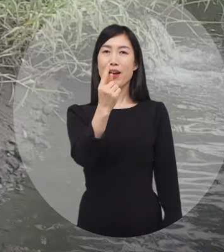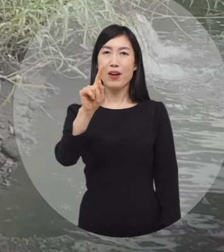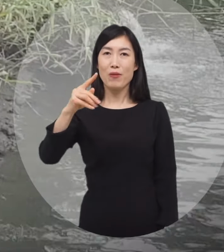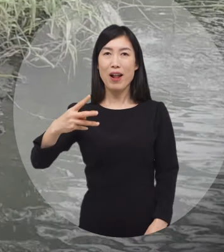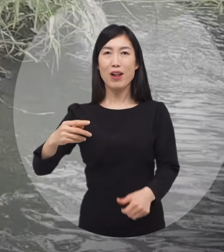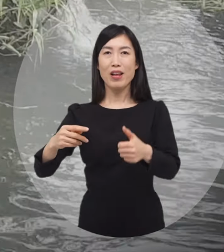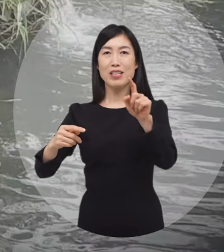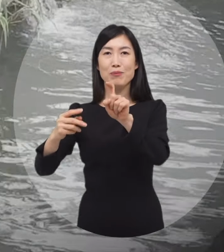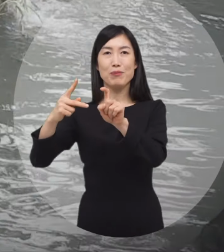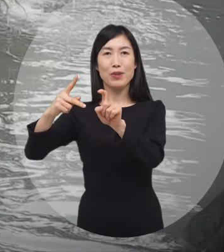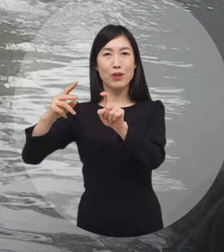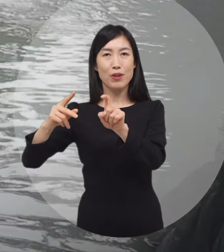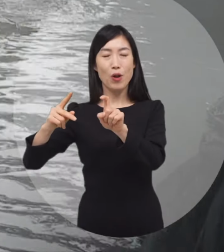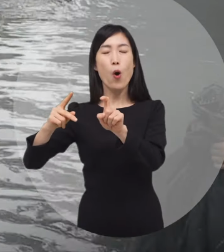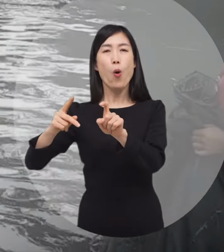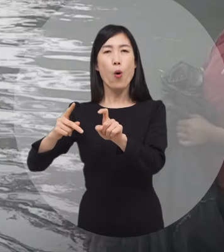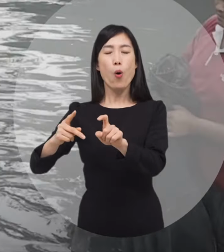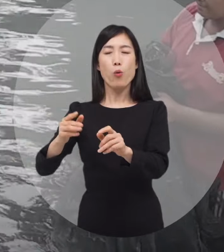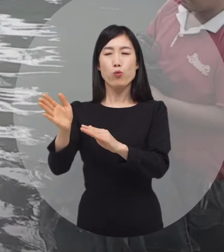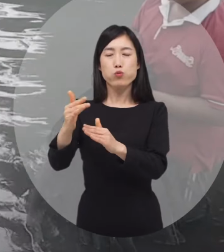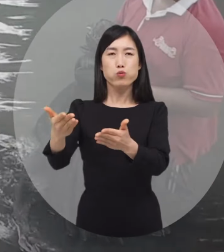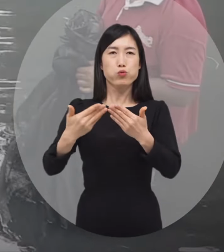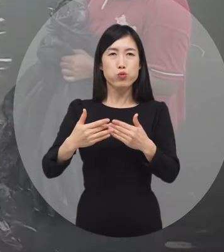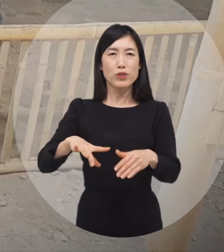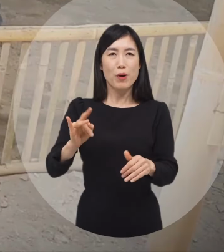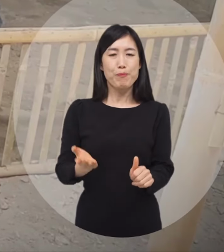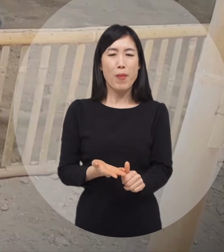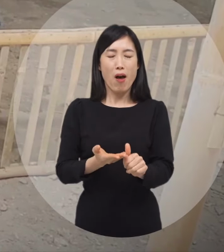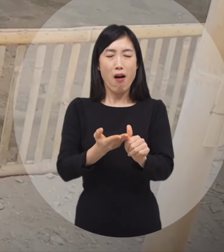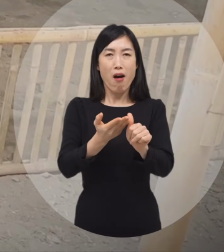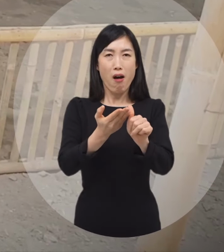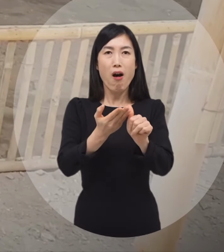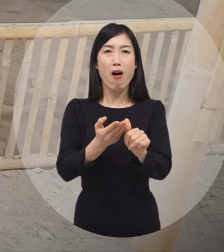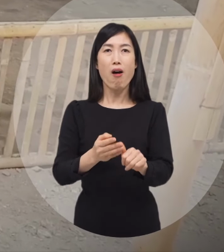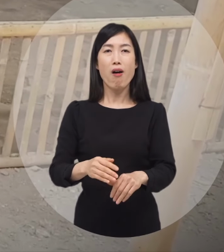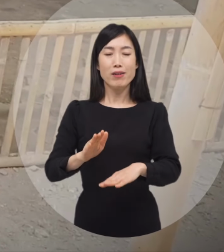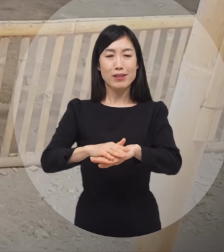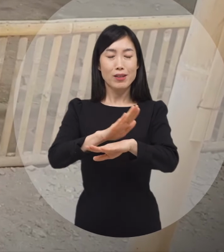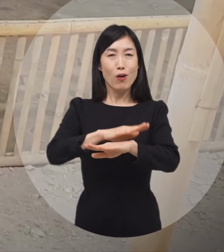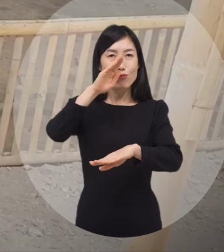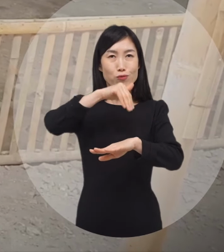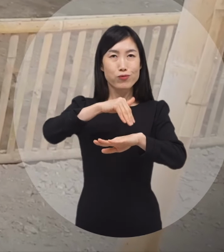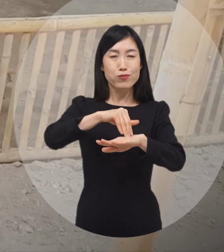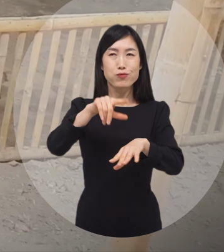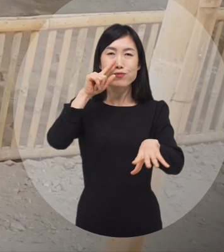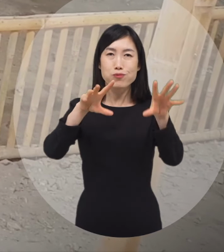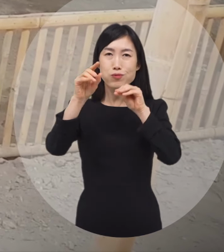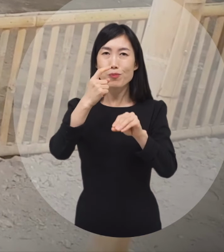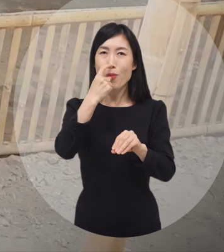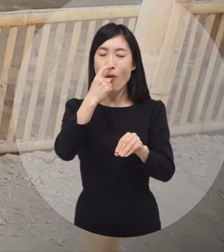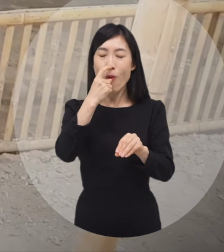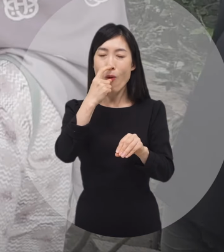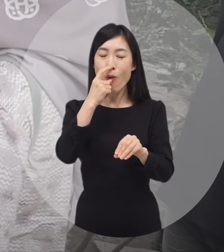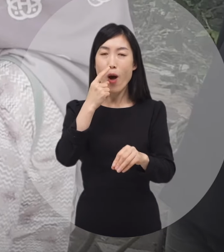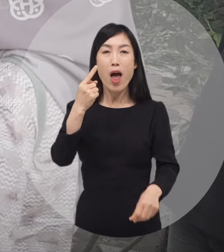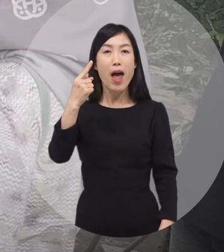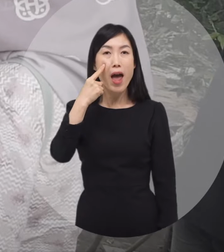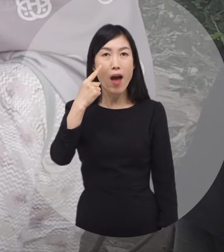물고기 먹이를 지급받아 시작한 물고기 양식. 직업 훈련에서 배운 것들을 적용하다 보니